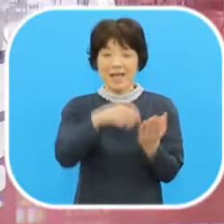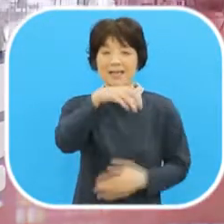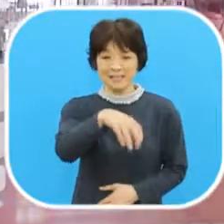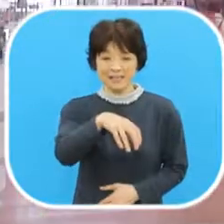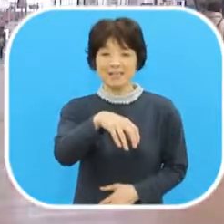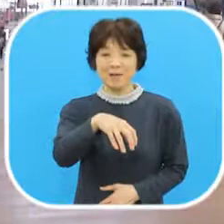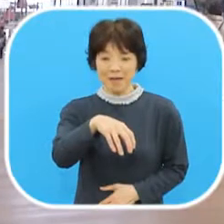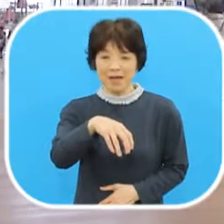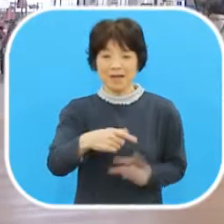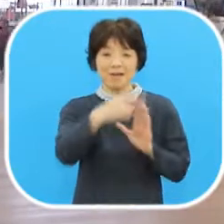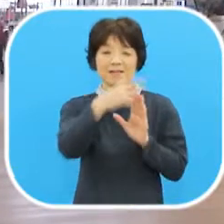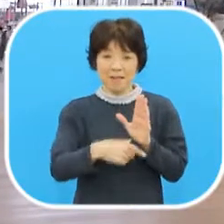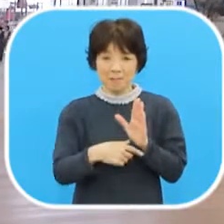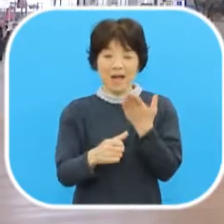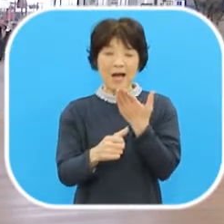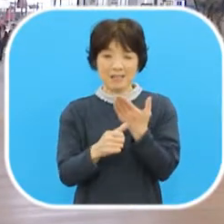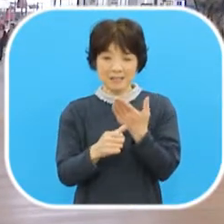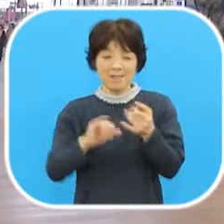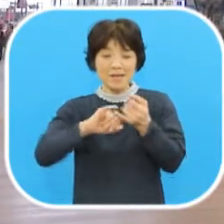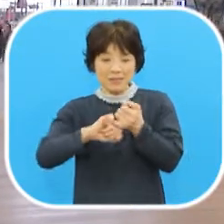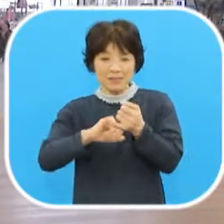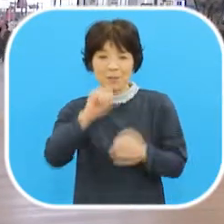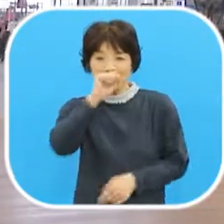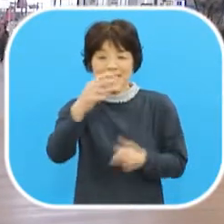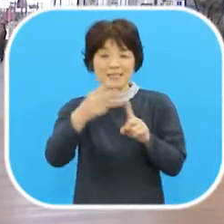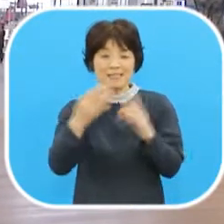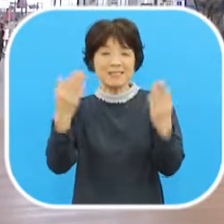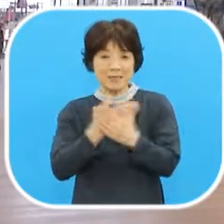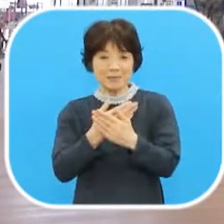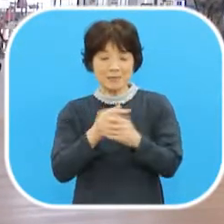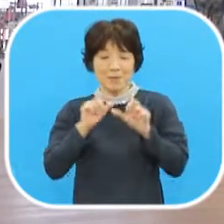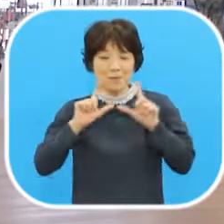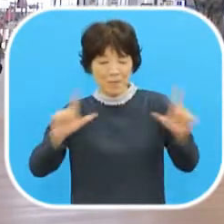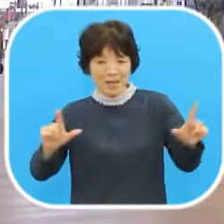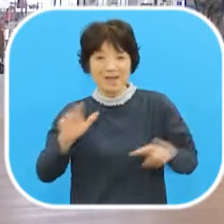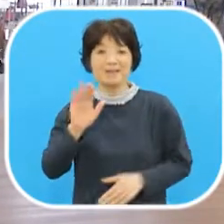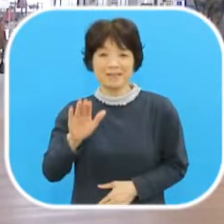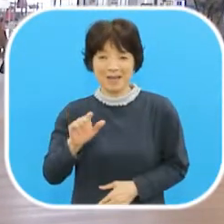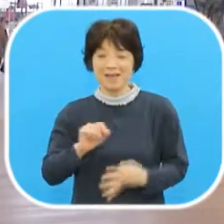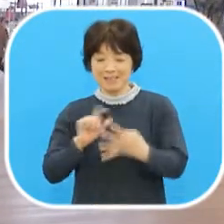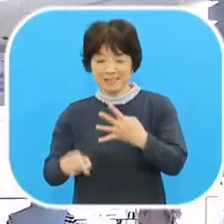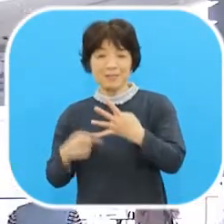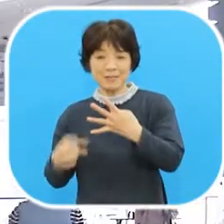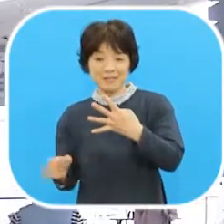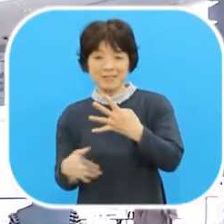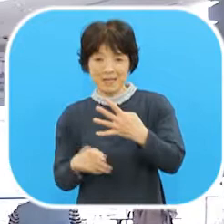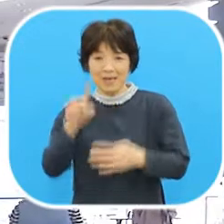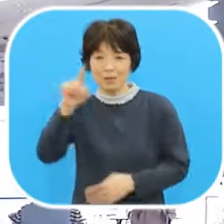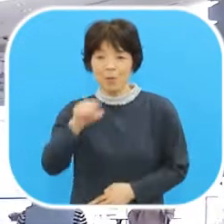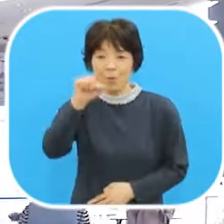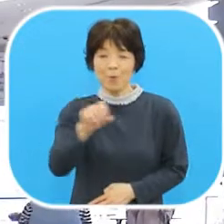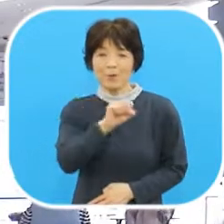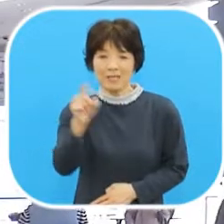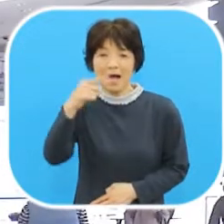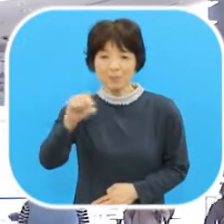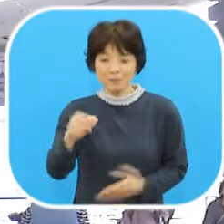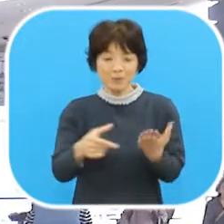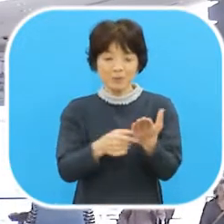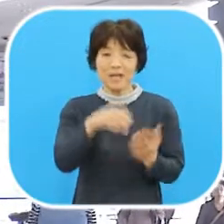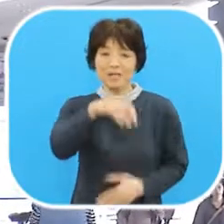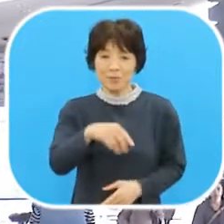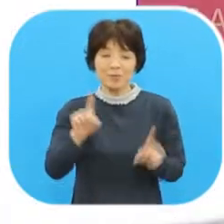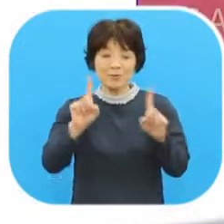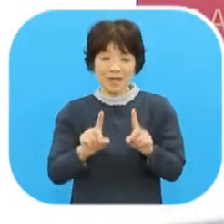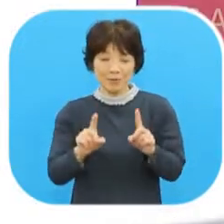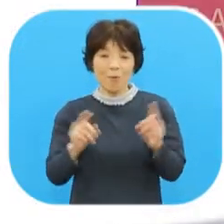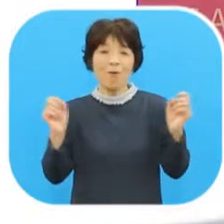ここ秋田駅では秋田はきっといい日になるをキャッチコピーに、4月1日からノーザンステーションゲート秋田と